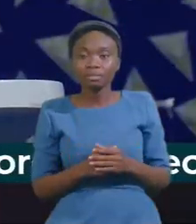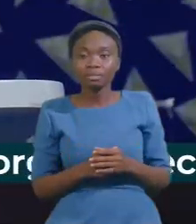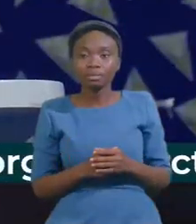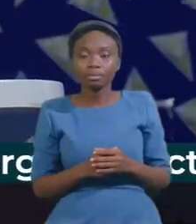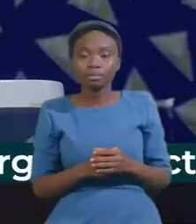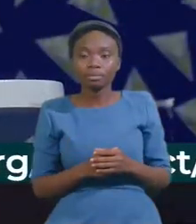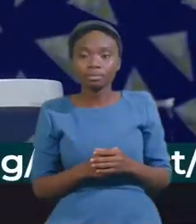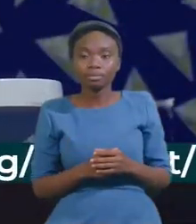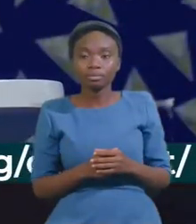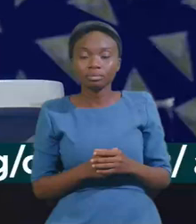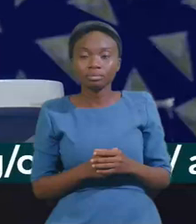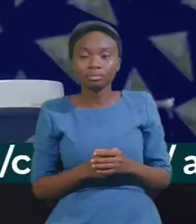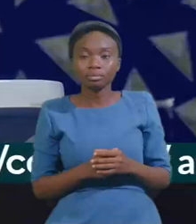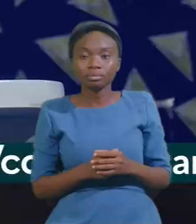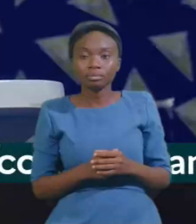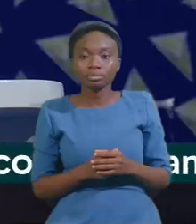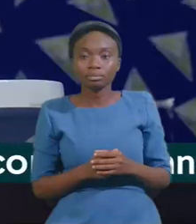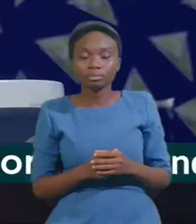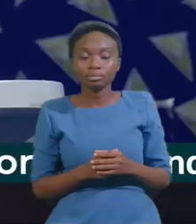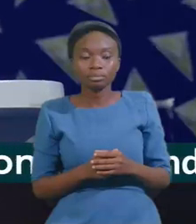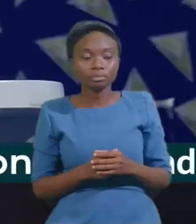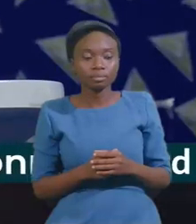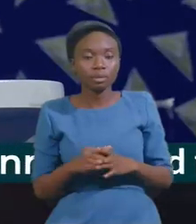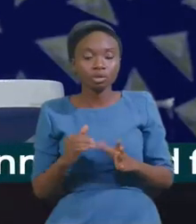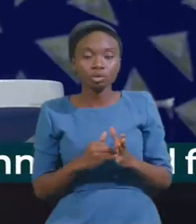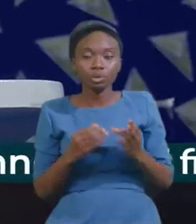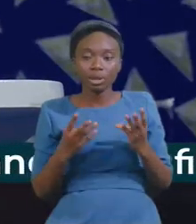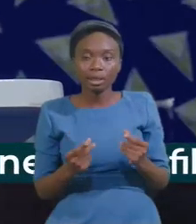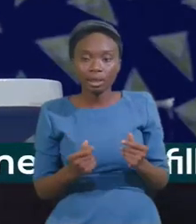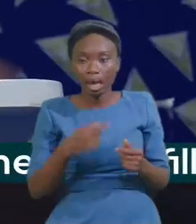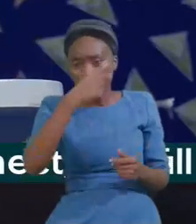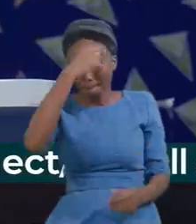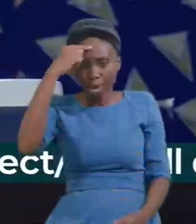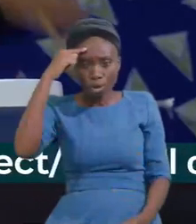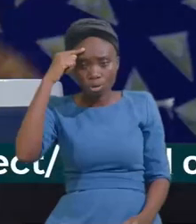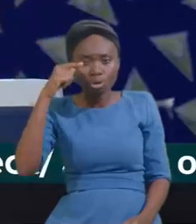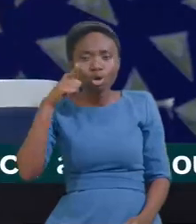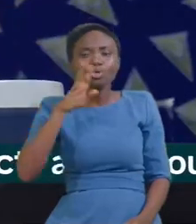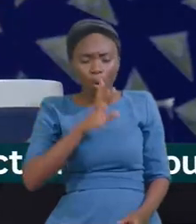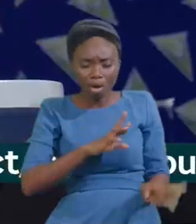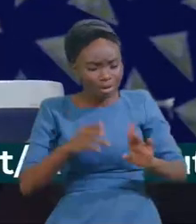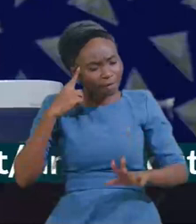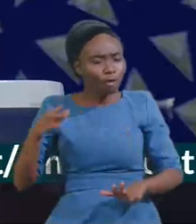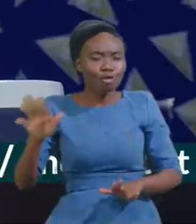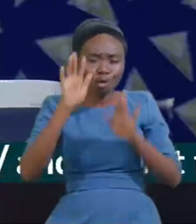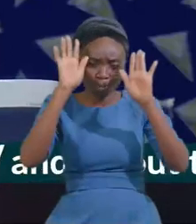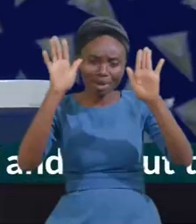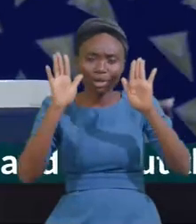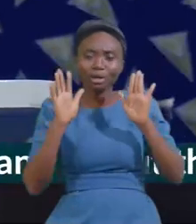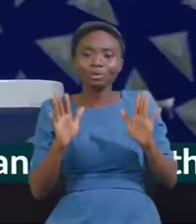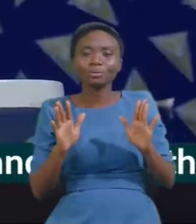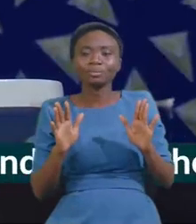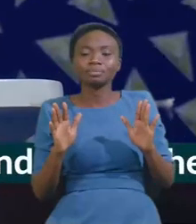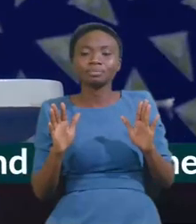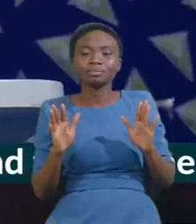à ma gauche. Faites-le rapidement, s'il vous do plaît. Do it quickly. Faites-le rapidement. Because you are ready for your miracle. Parce que vous êtes prêt